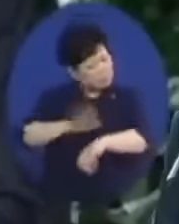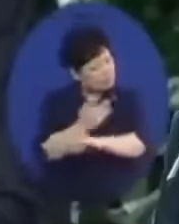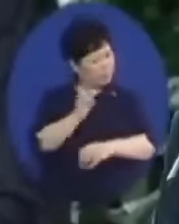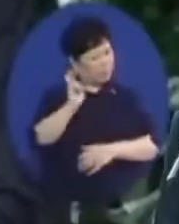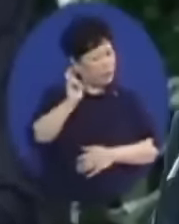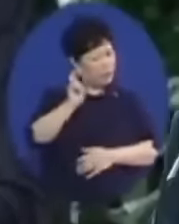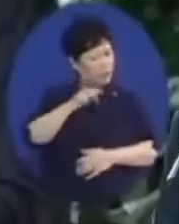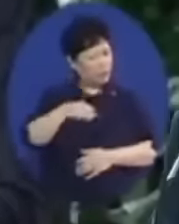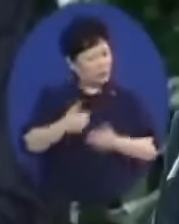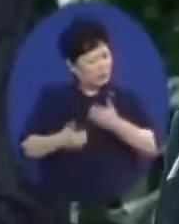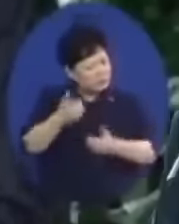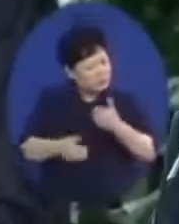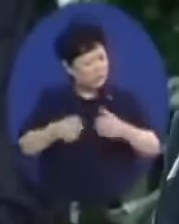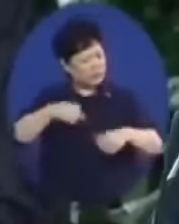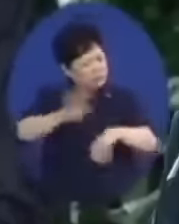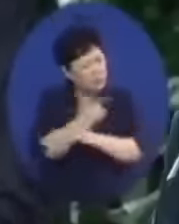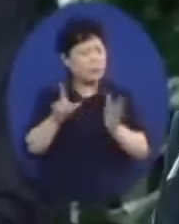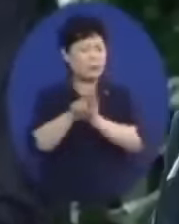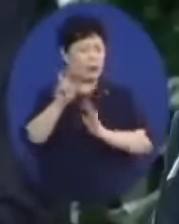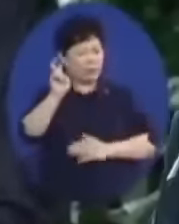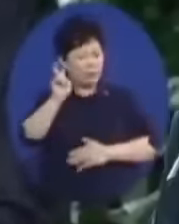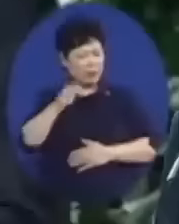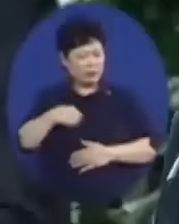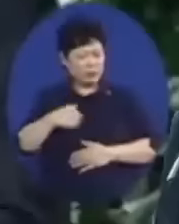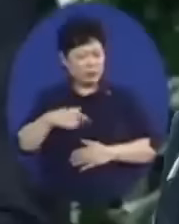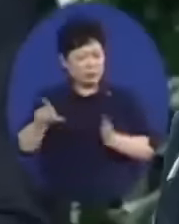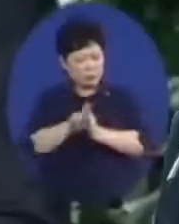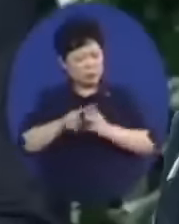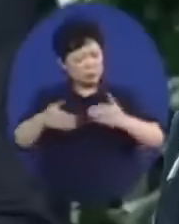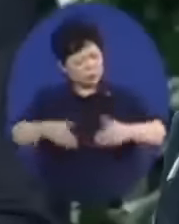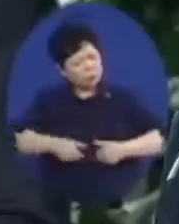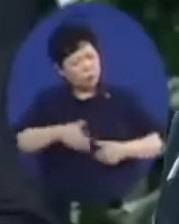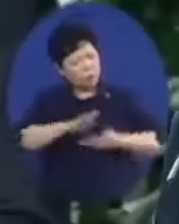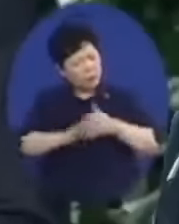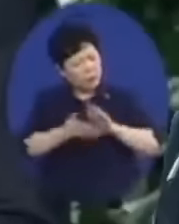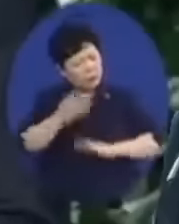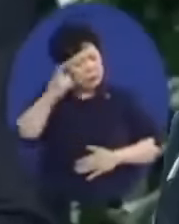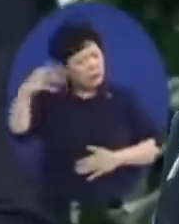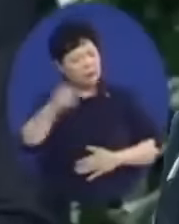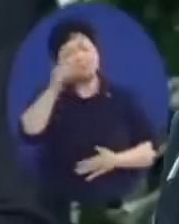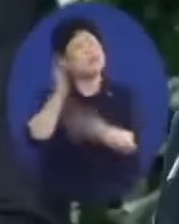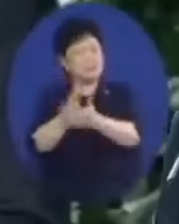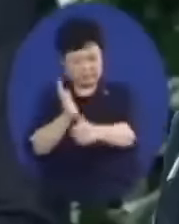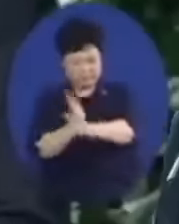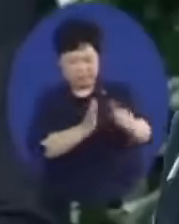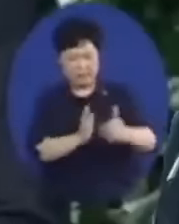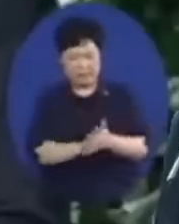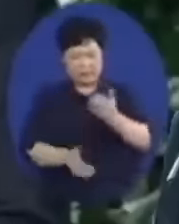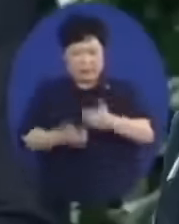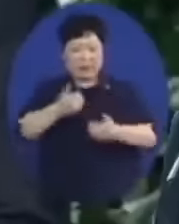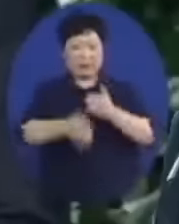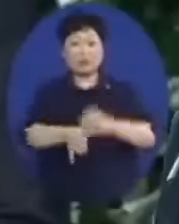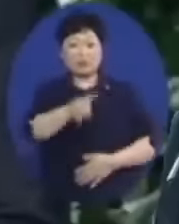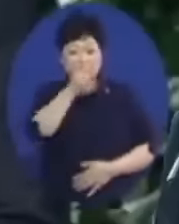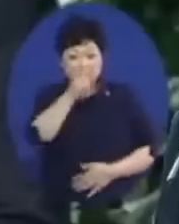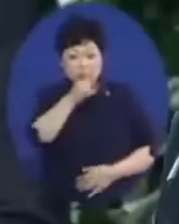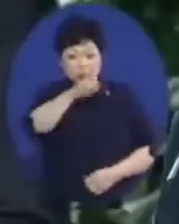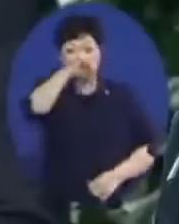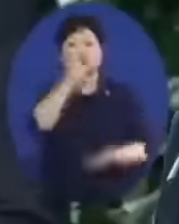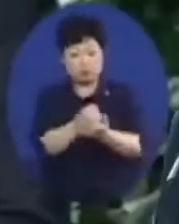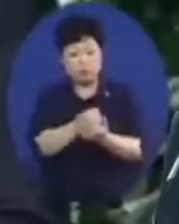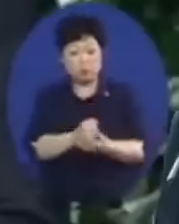것 아니냐, 나는 잘못 믿는 것 아니냐, 믿어봤다 소용이 없지 않느냐, 그런 생각을 하면 안 되는 것입니다. 갈등이 있는 것이